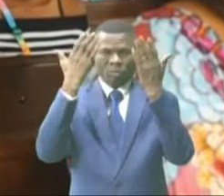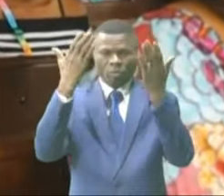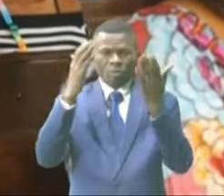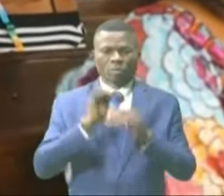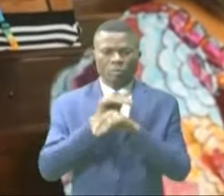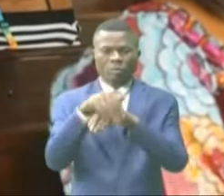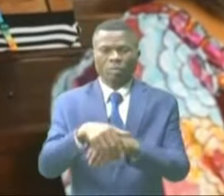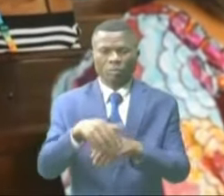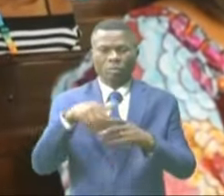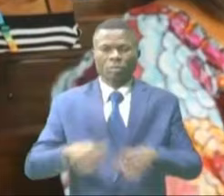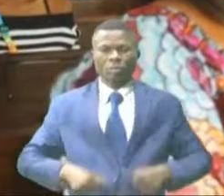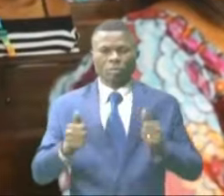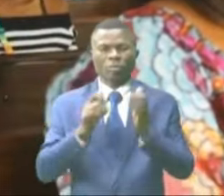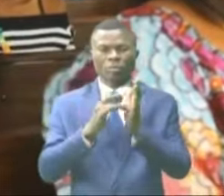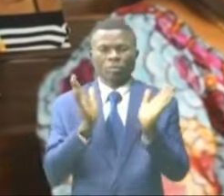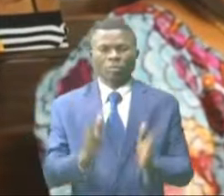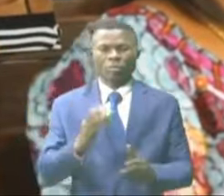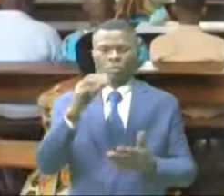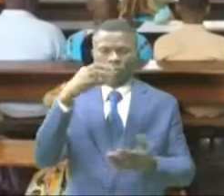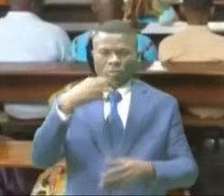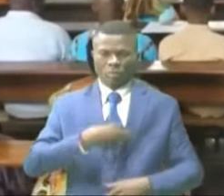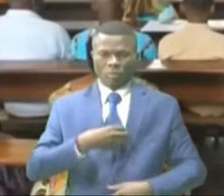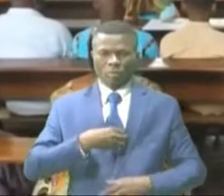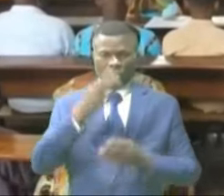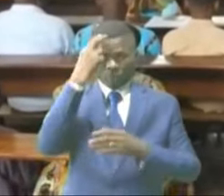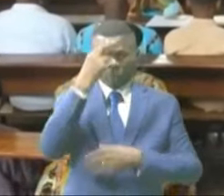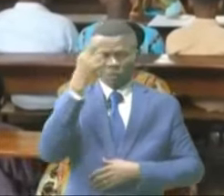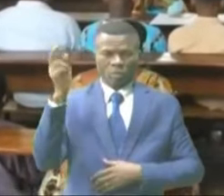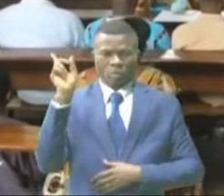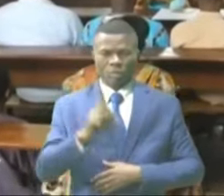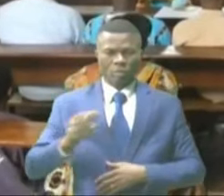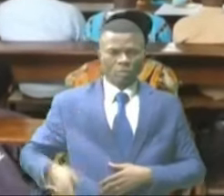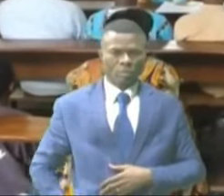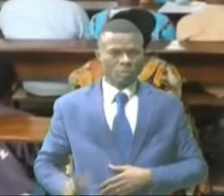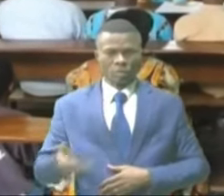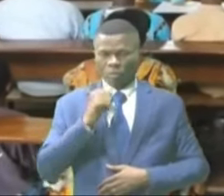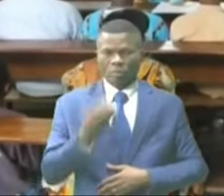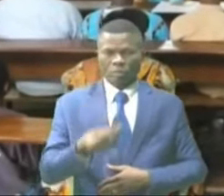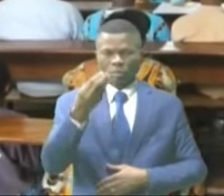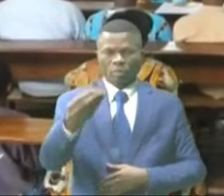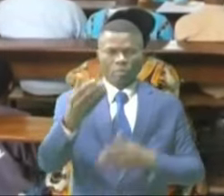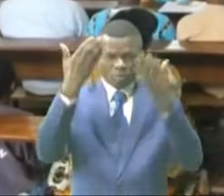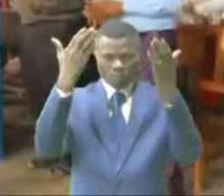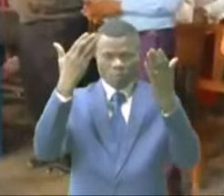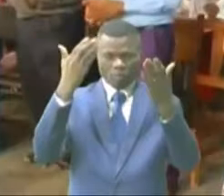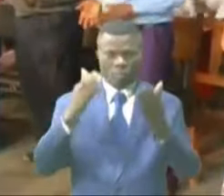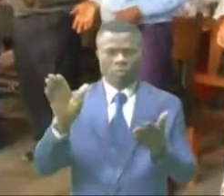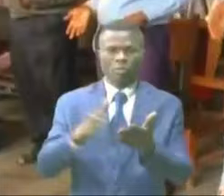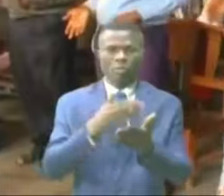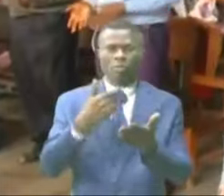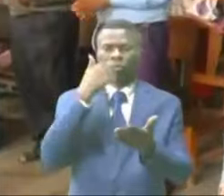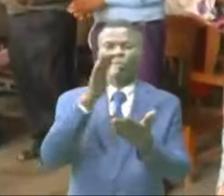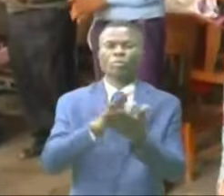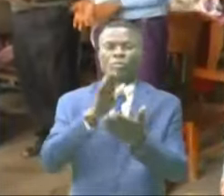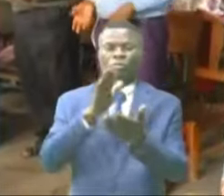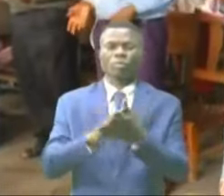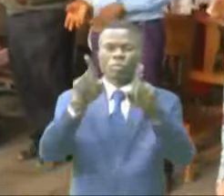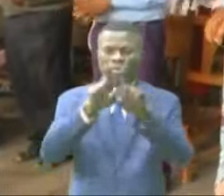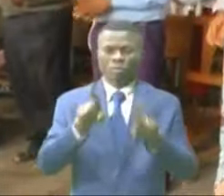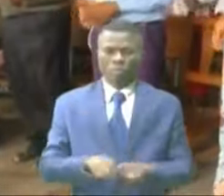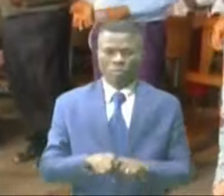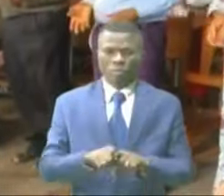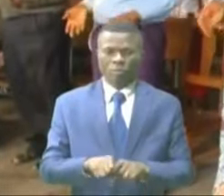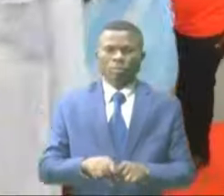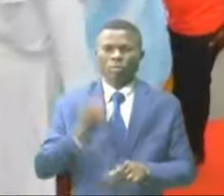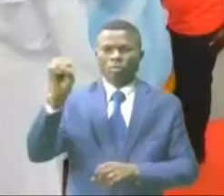vie chrétienne et la foi catholique, n'est pas venue bredouille. Elle a offert à Dieu les chants d'action des grâces, mais aussi